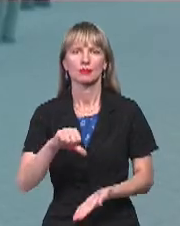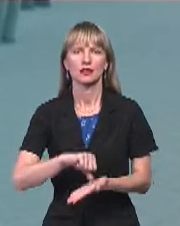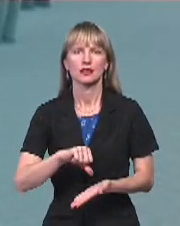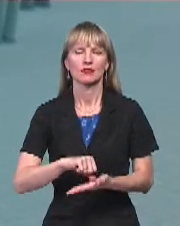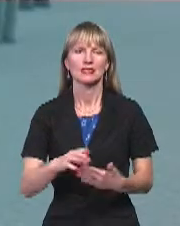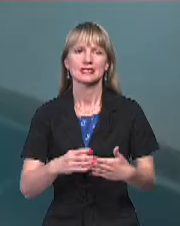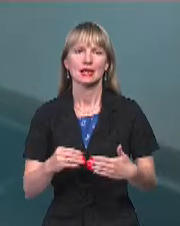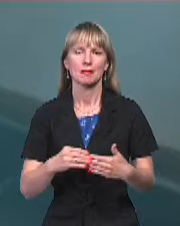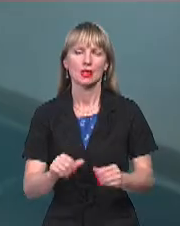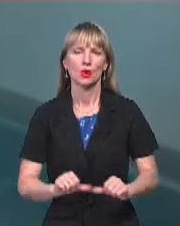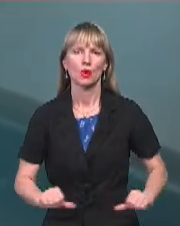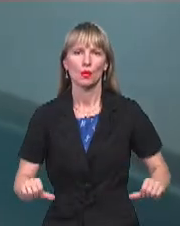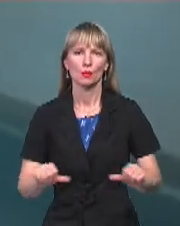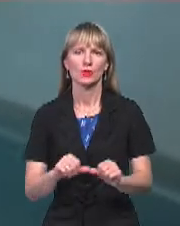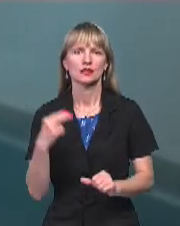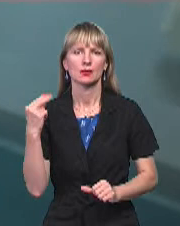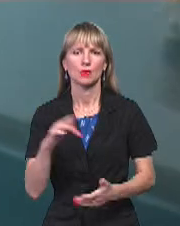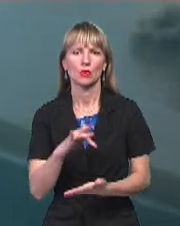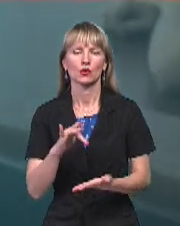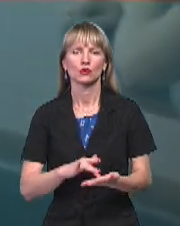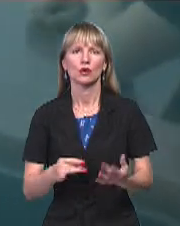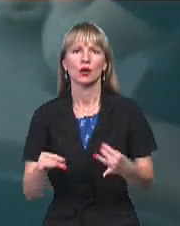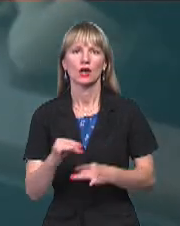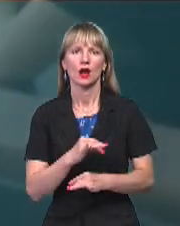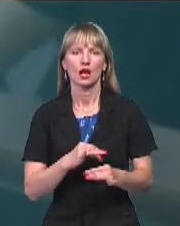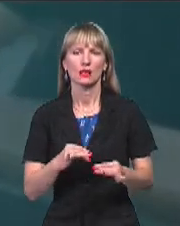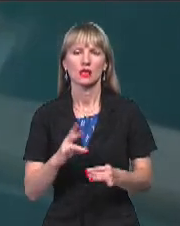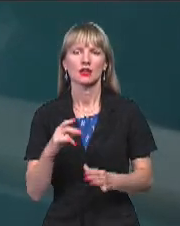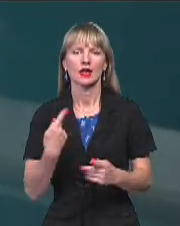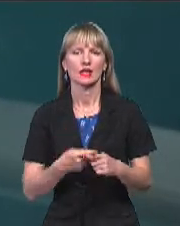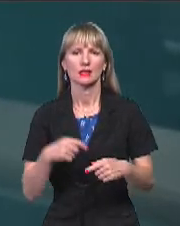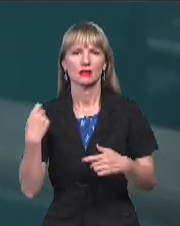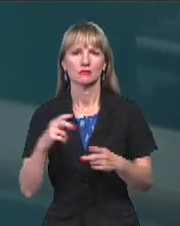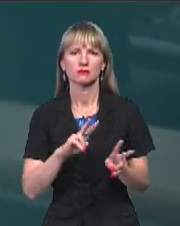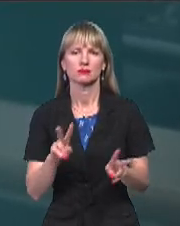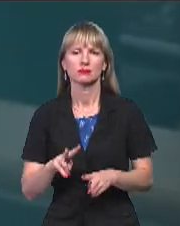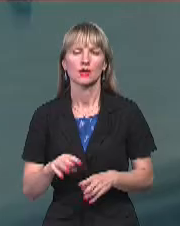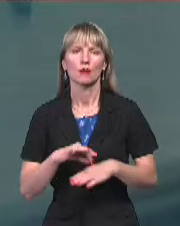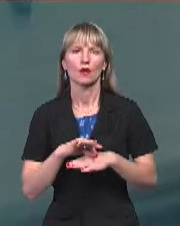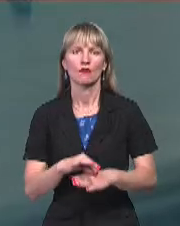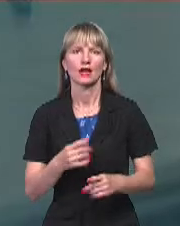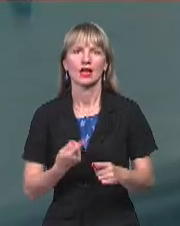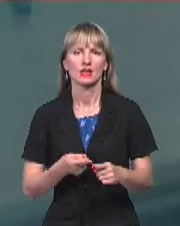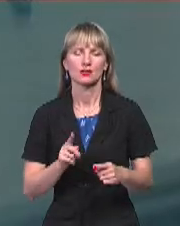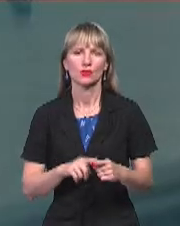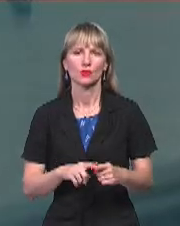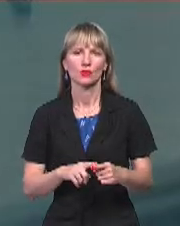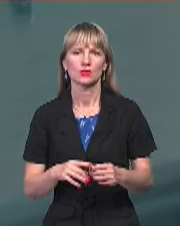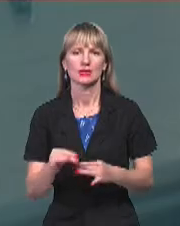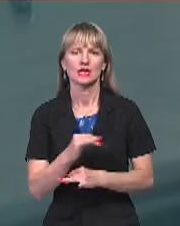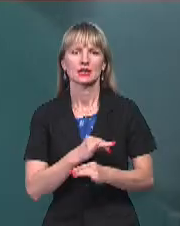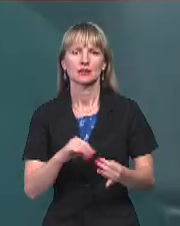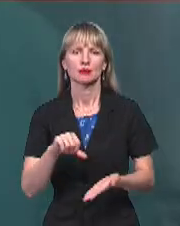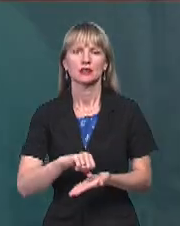представників земельної комісії Запорізької міської ради. На цих кадрах ми зараз спостерігаємо саме проведення цього